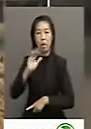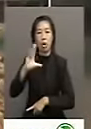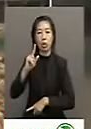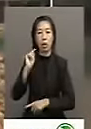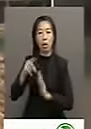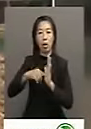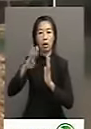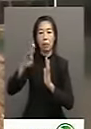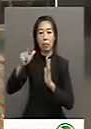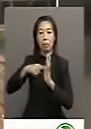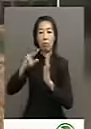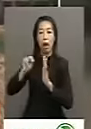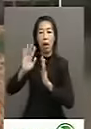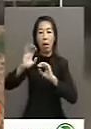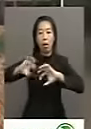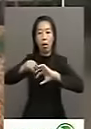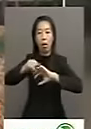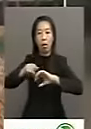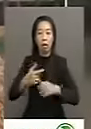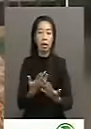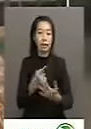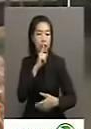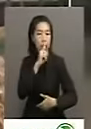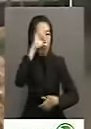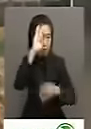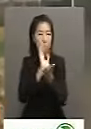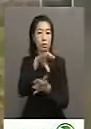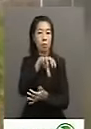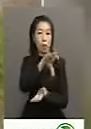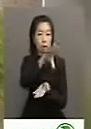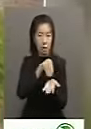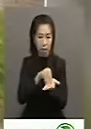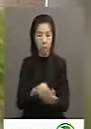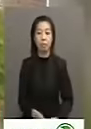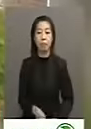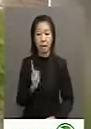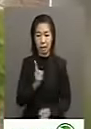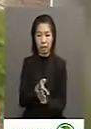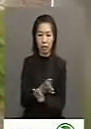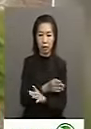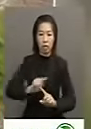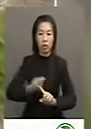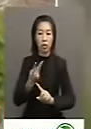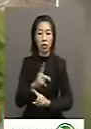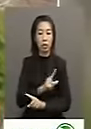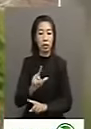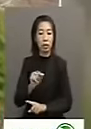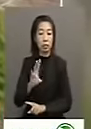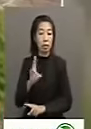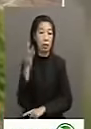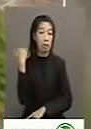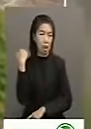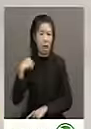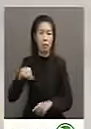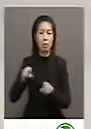เลยไปแจ้งความไว้ที่สภ.วังน้ำเขียวค่ะ ค่ะนอกจากนี้คุณผู้ชมในช่วงก่อนหน้านี้27กุมภาพันธ์นะคะเพิ่งจะมี